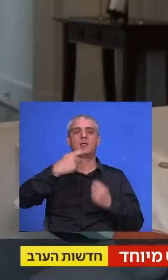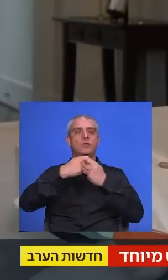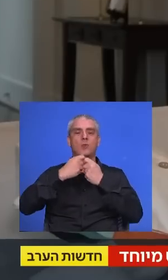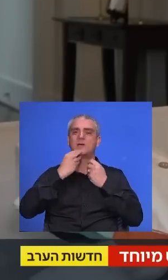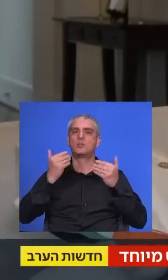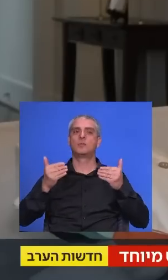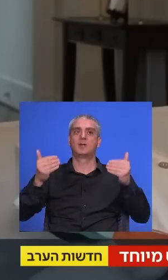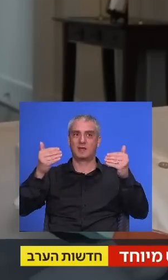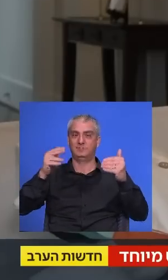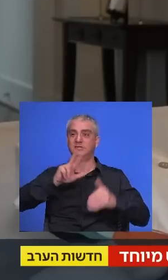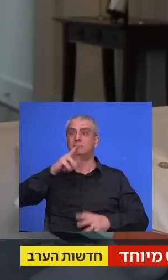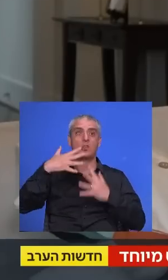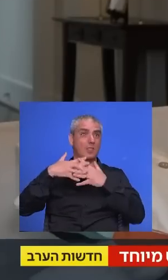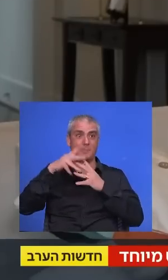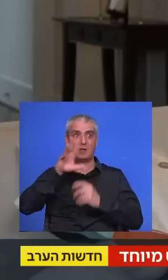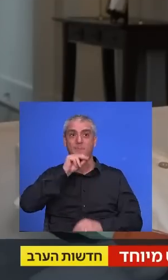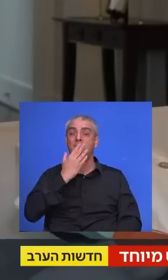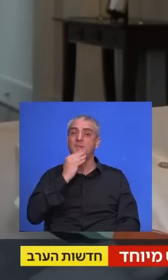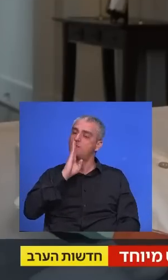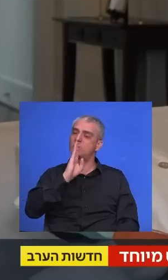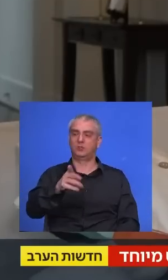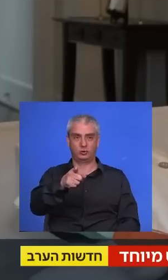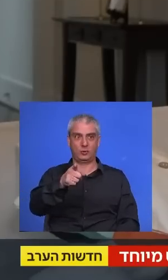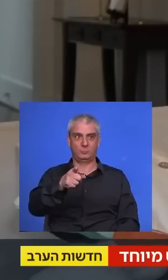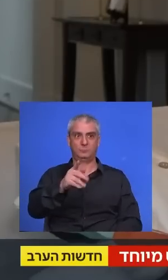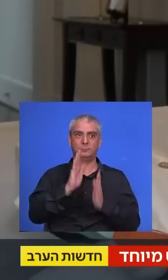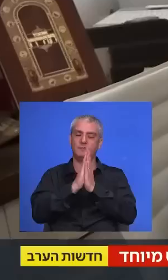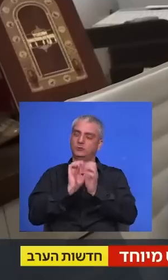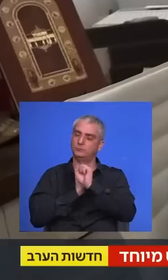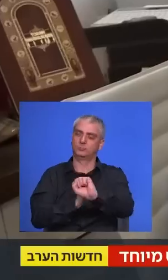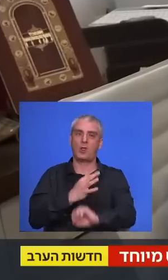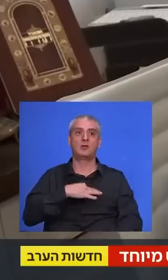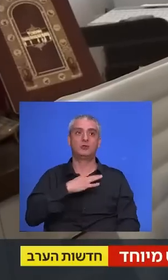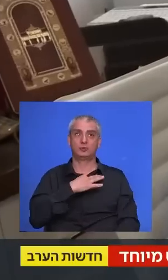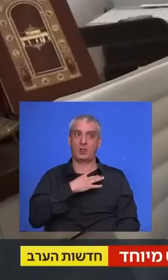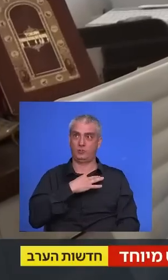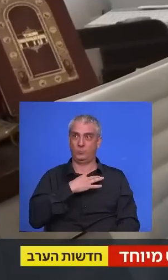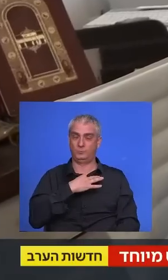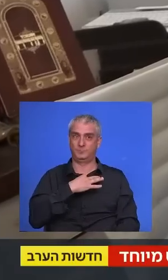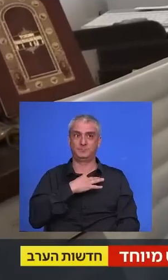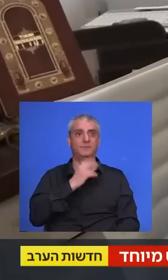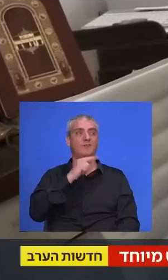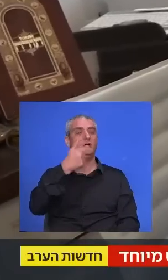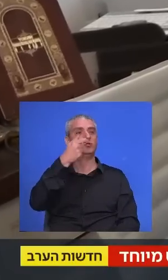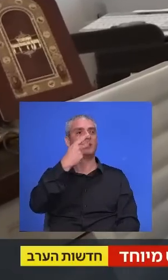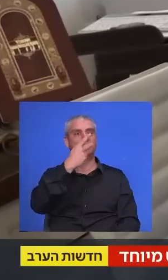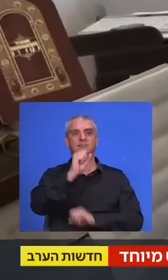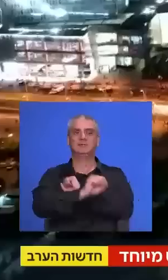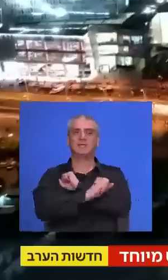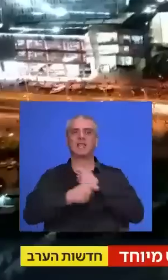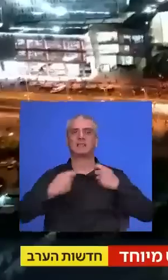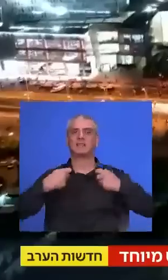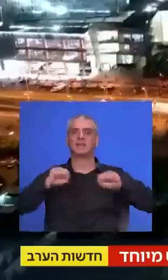movement in North America speak in Hebrew directly to them calling out our solidarity. הרב ג'ונה פזנר, סגן נשיא התנועה